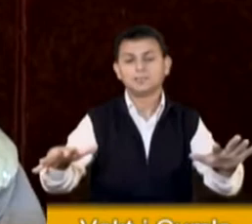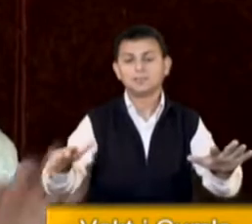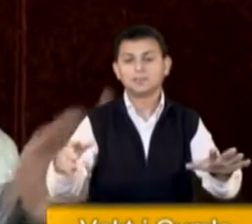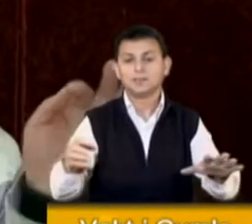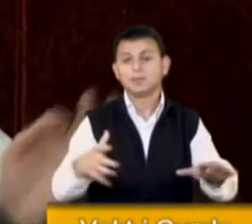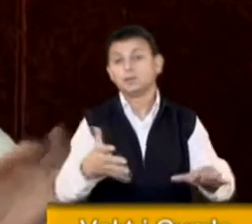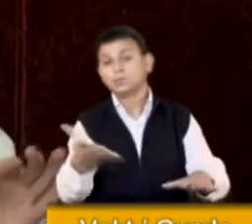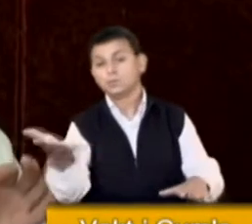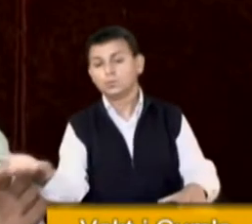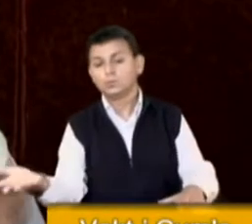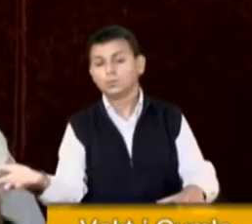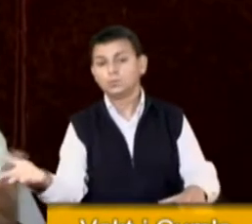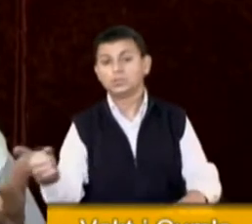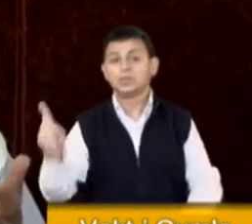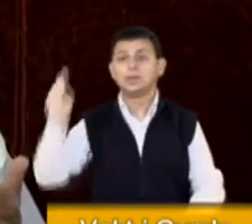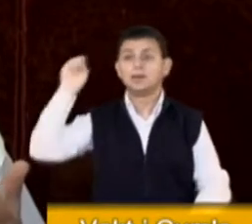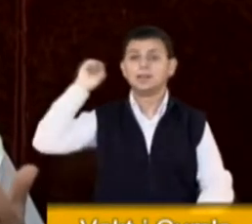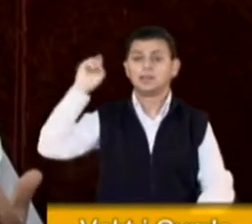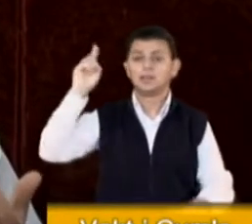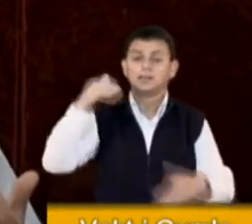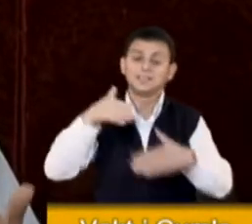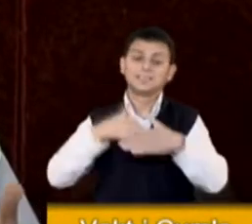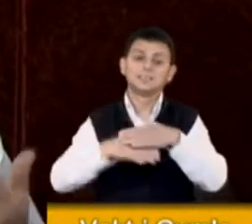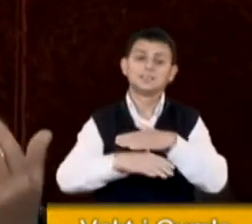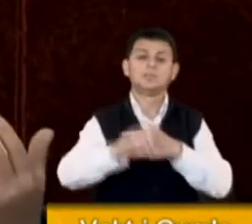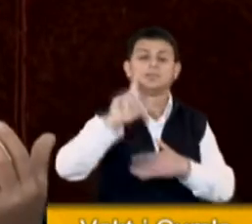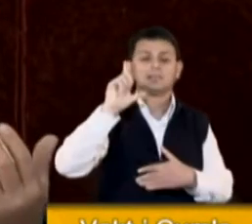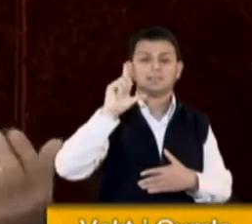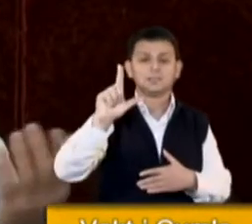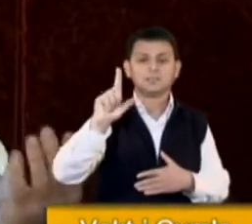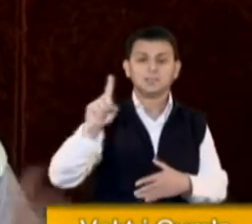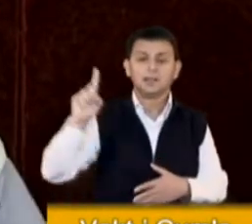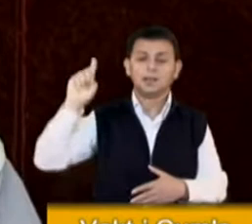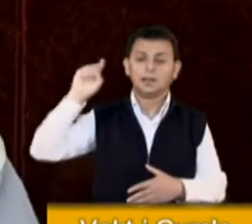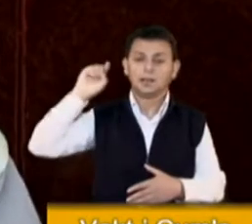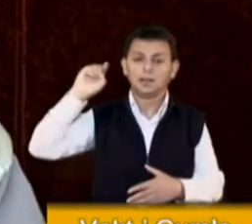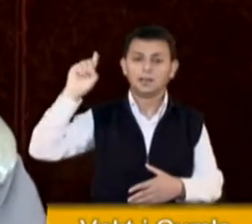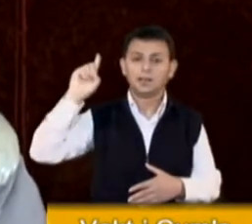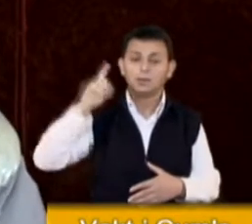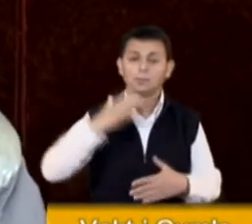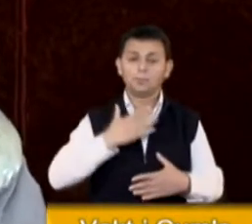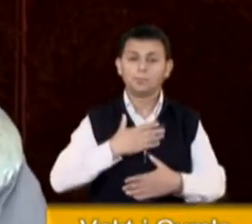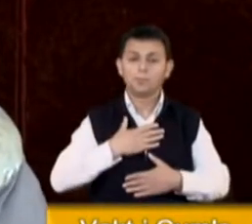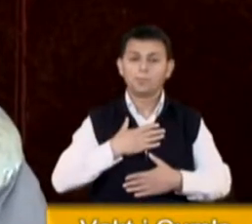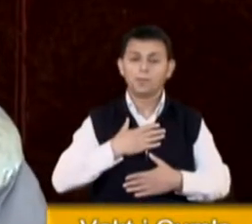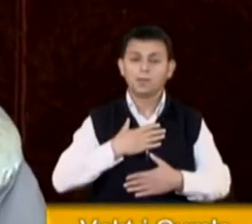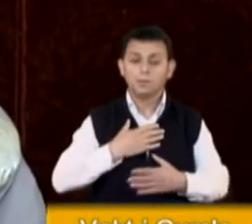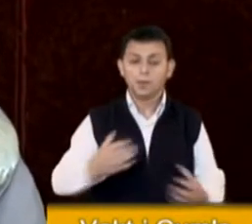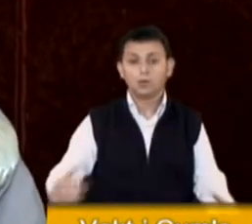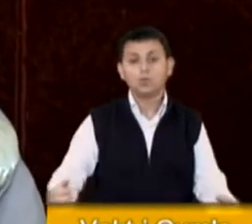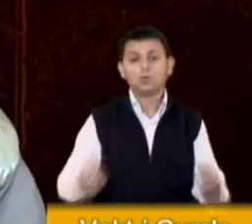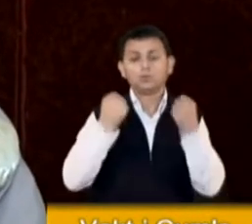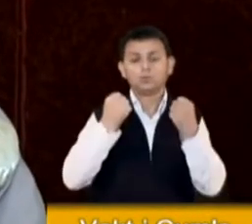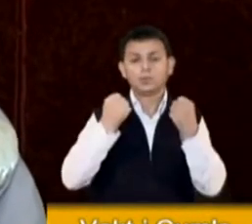edecek. Eğer başka maddi sebepler adına bir şey bulamıyorsa, Rabbim kurtar beni diye Allah'a